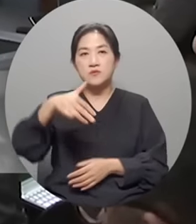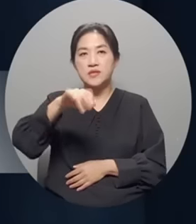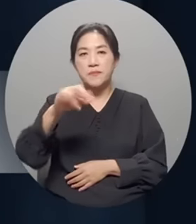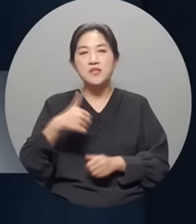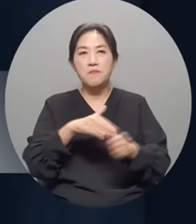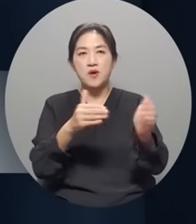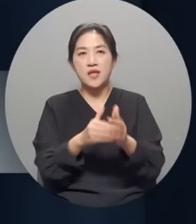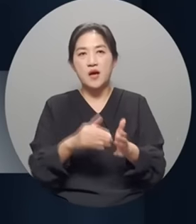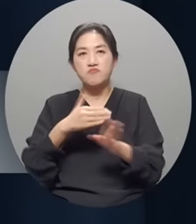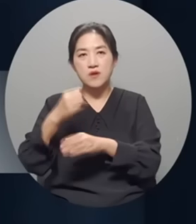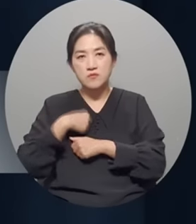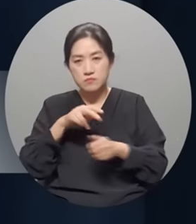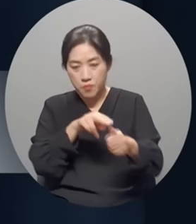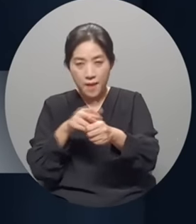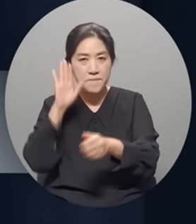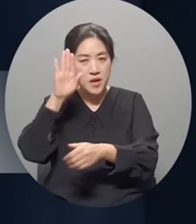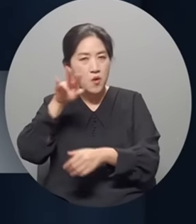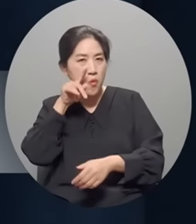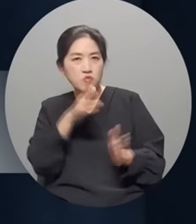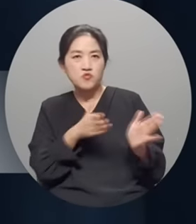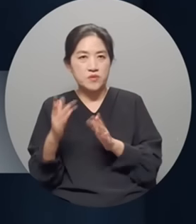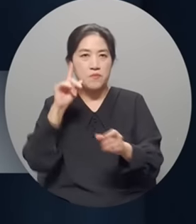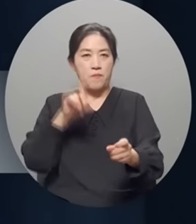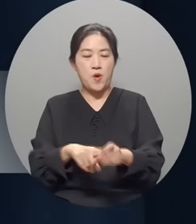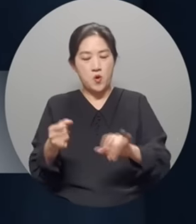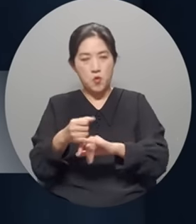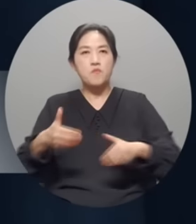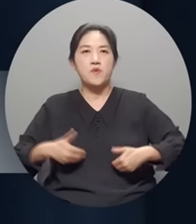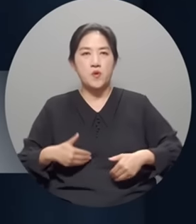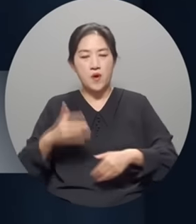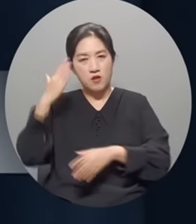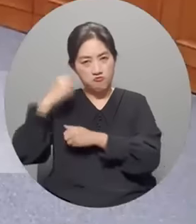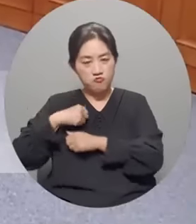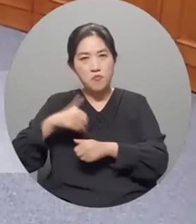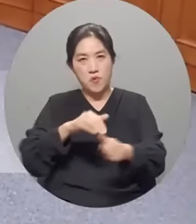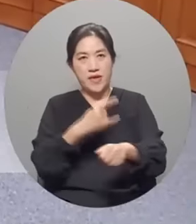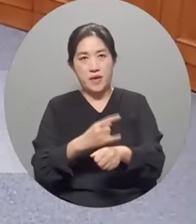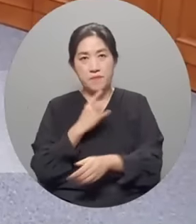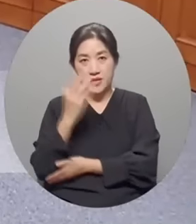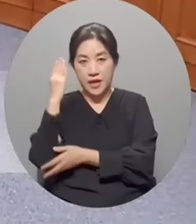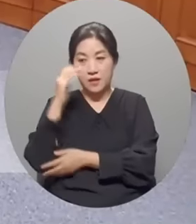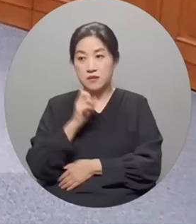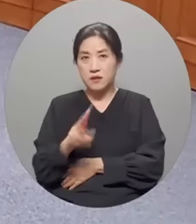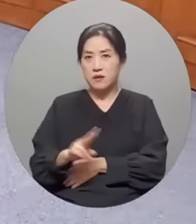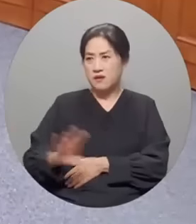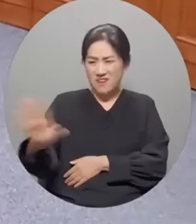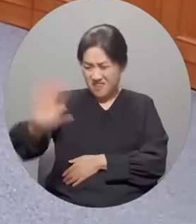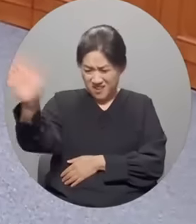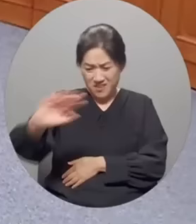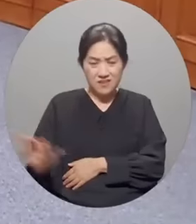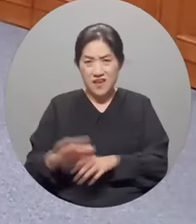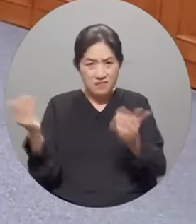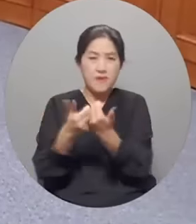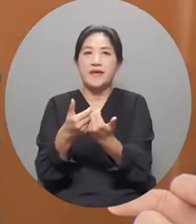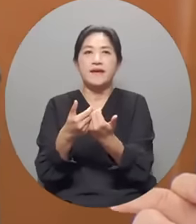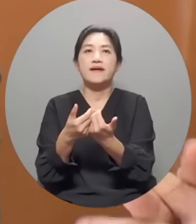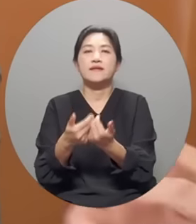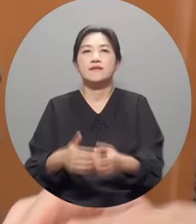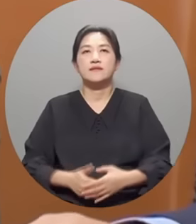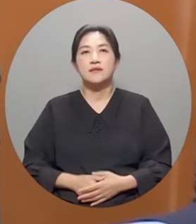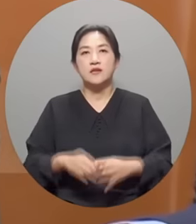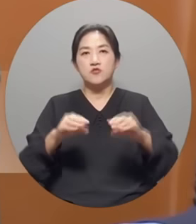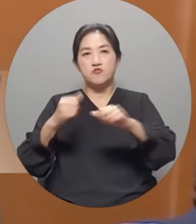동향 파악과 미래 비상상황 대비를 위해 꼭 필요하다고 주장했습니다. 야당에선 즉각 반대 의견이 나왔습니다.